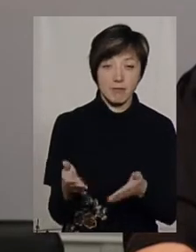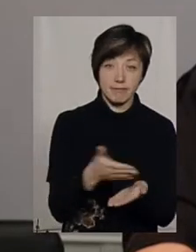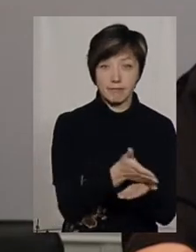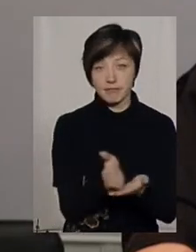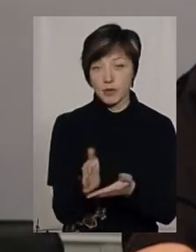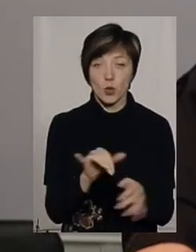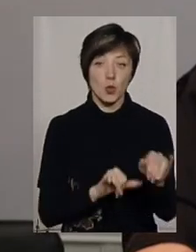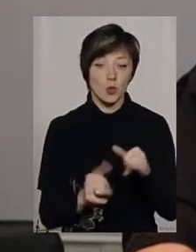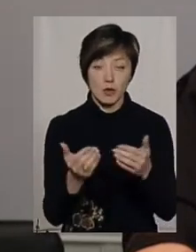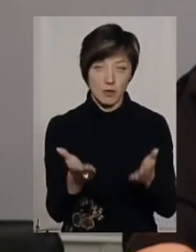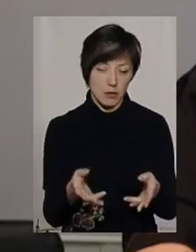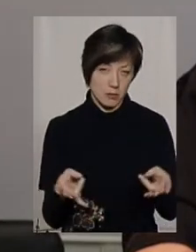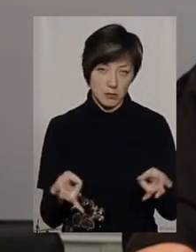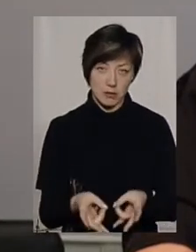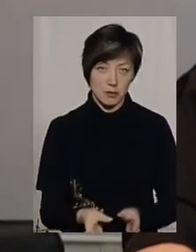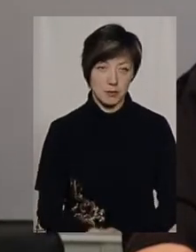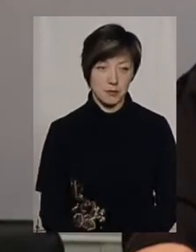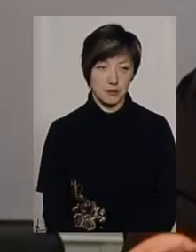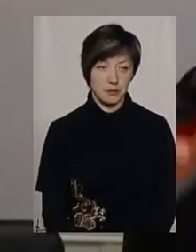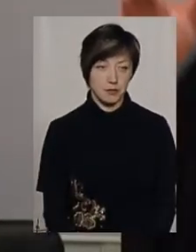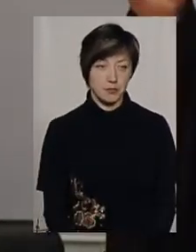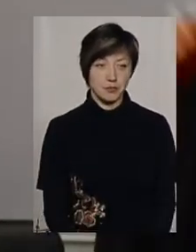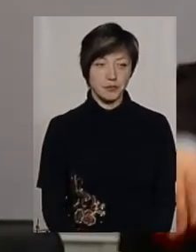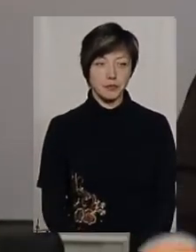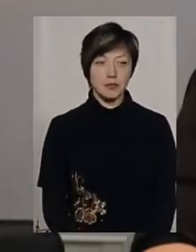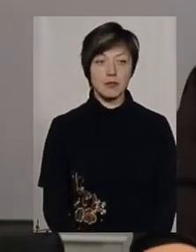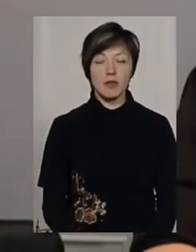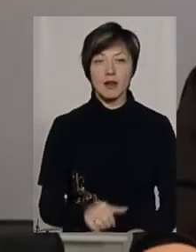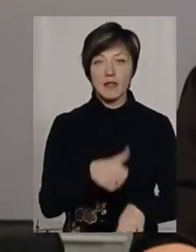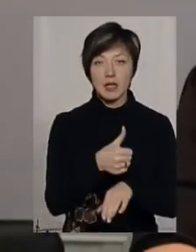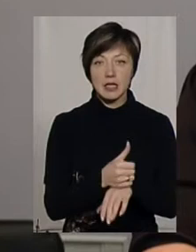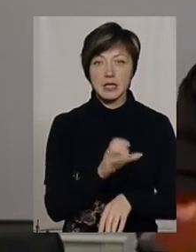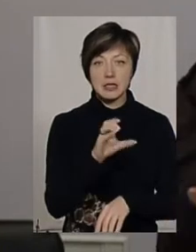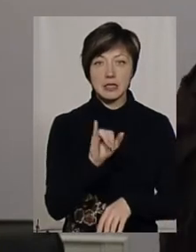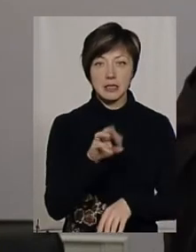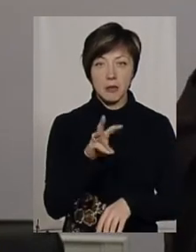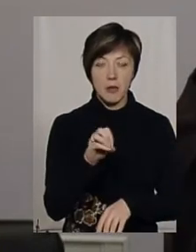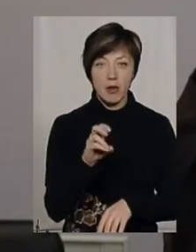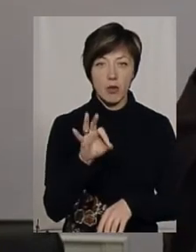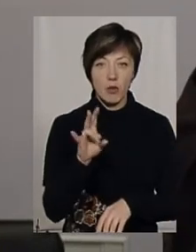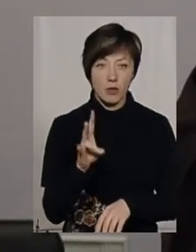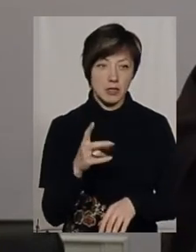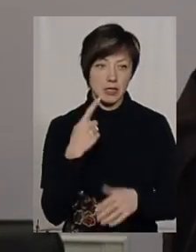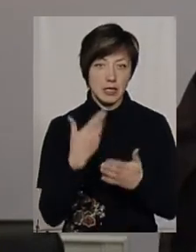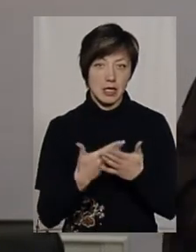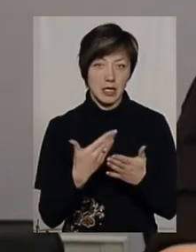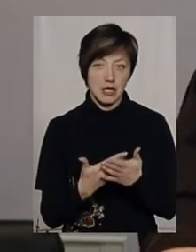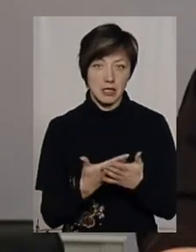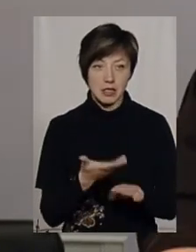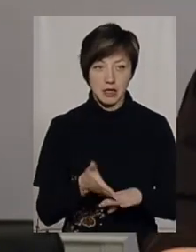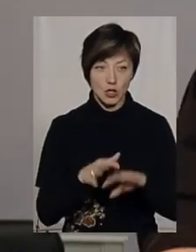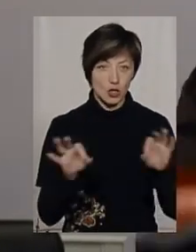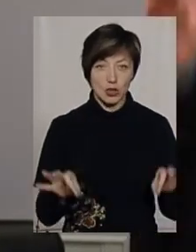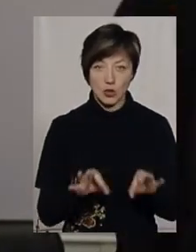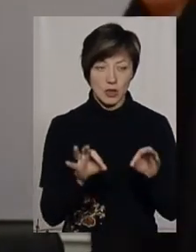дорозі, як і до чого. Ну, от владика Сімеон Вінницький, от нам зараз здається, це складно. Да